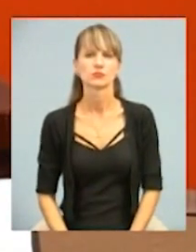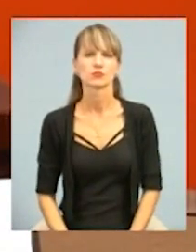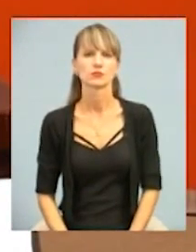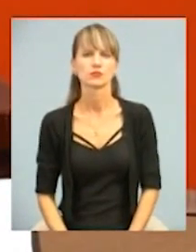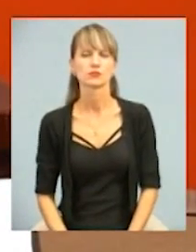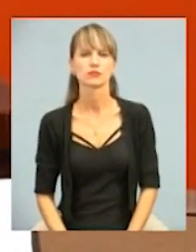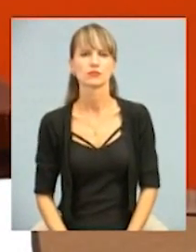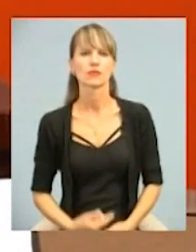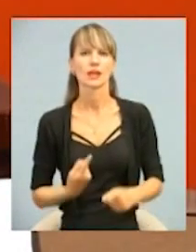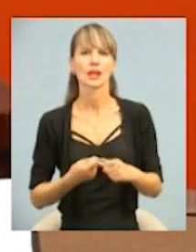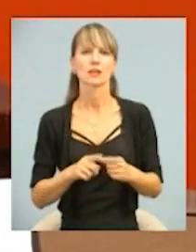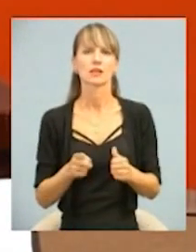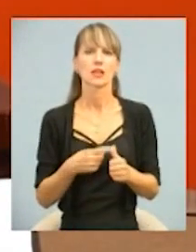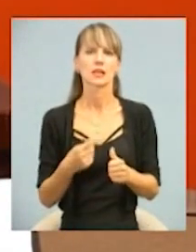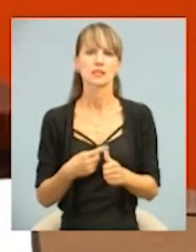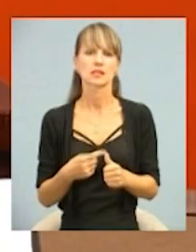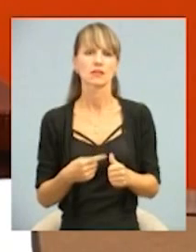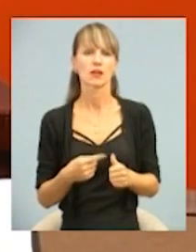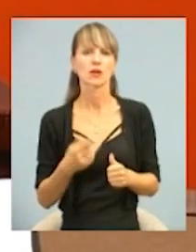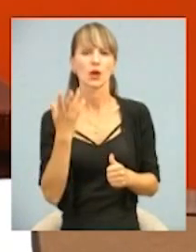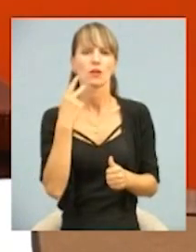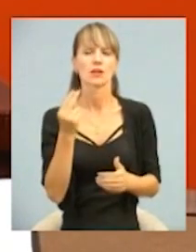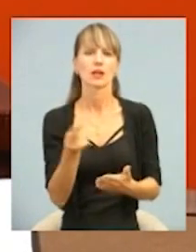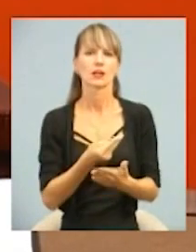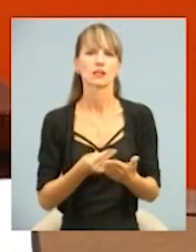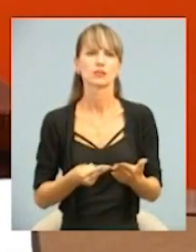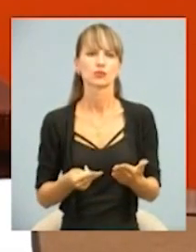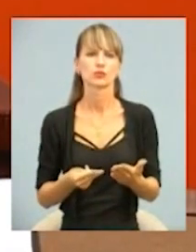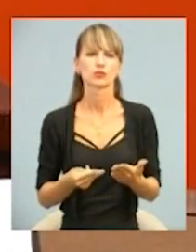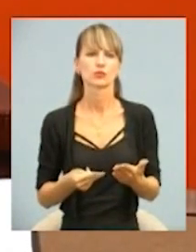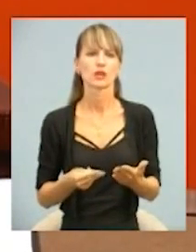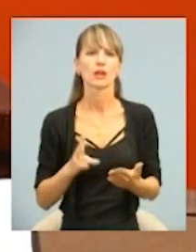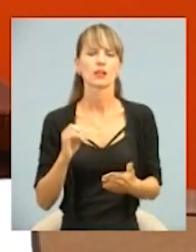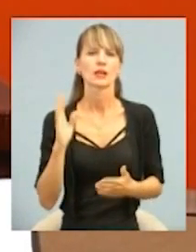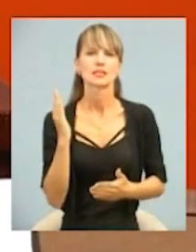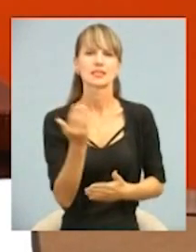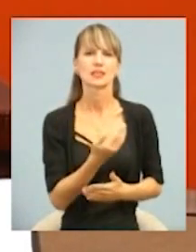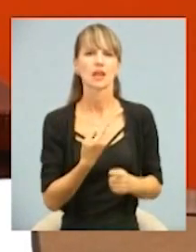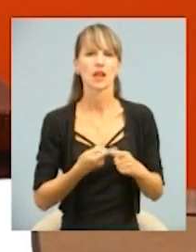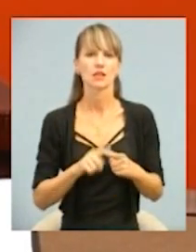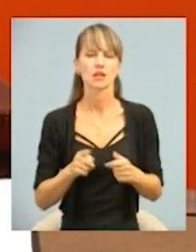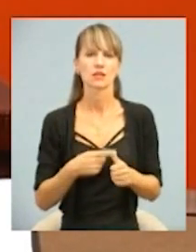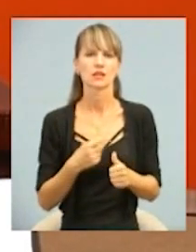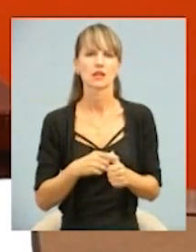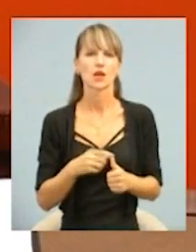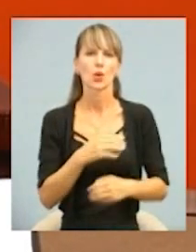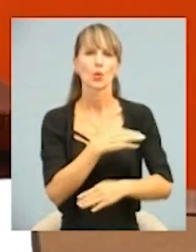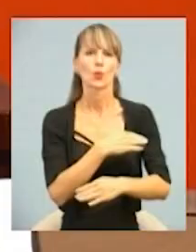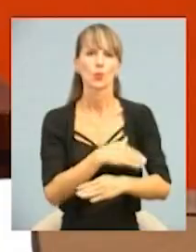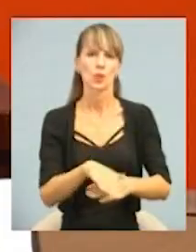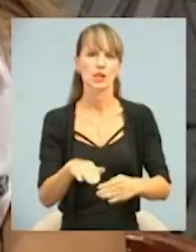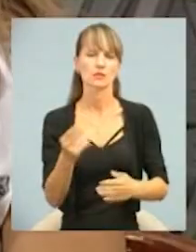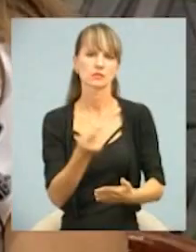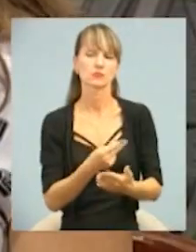Це називається, коли вони рисунки намальовують на стінах, це називається стріт-арт.